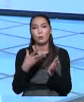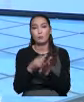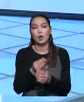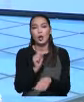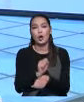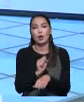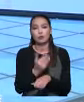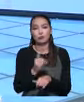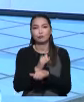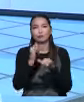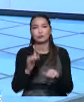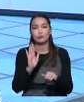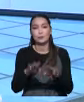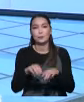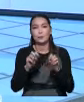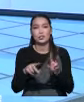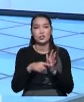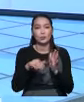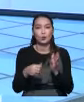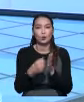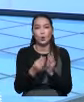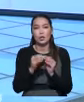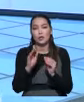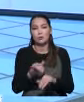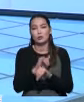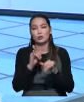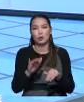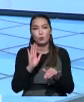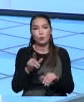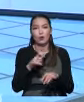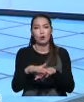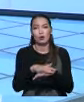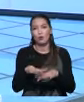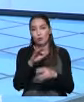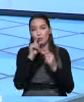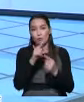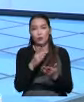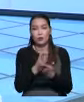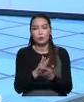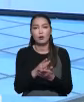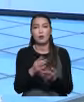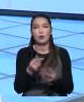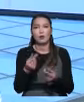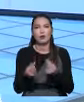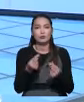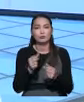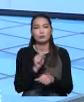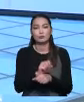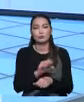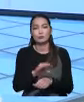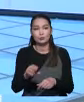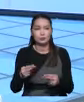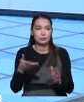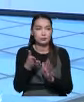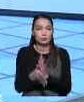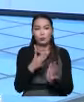көбейеді. Мамандар 7000-нан 10000-ға жеткізуді жоспарлап отыр. Ал бұған тұрғындар наразы, тұрақтар қалтаны қағады дейді. Тілшіміз